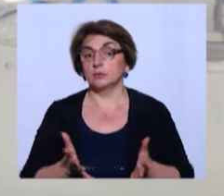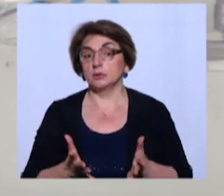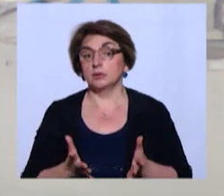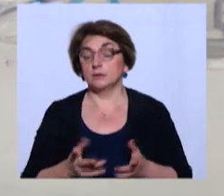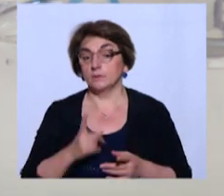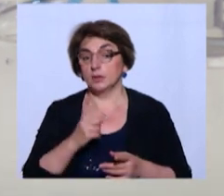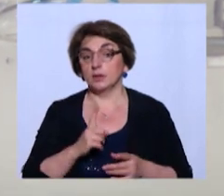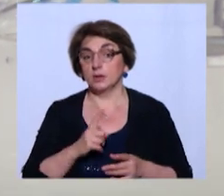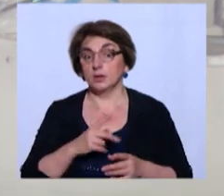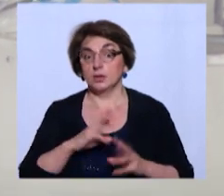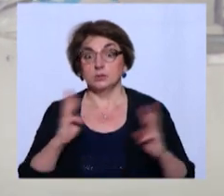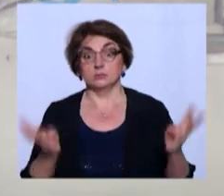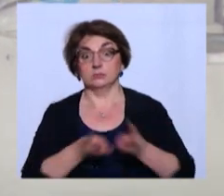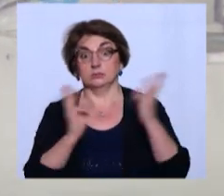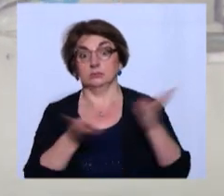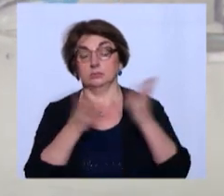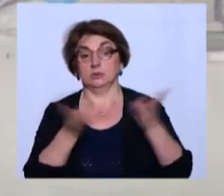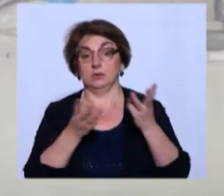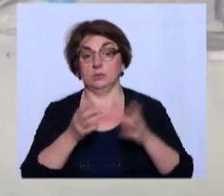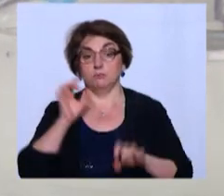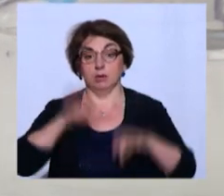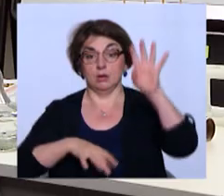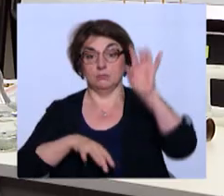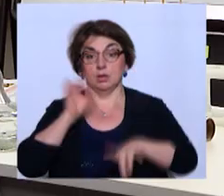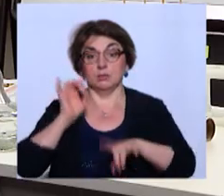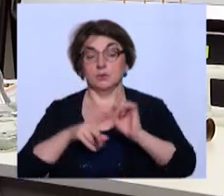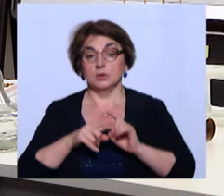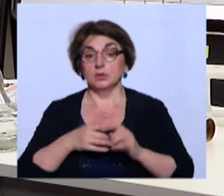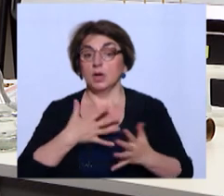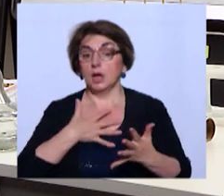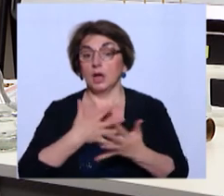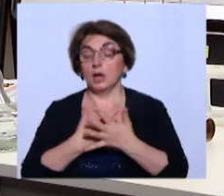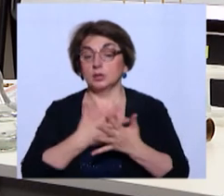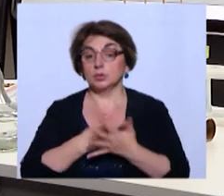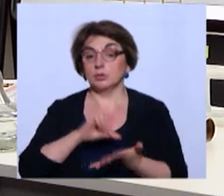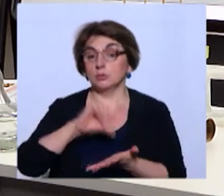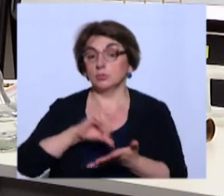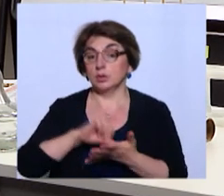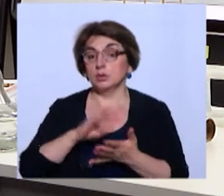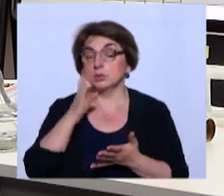ხედავთ, რომ გაჩნდა ცეცხლის ალიც, ისიმდენად აქტიურად შედის რეაქციაში წყალთან.